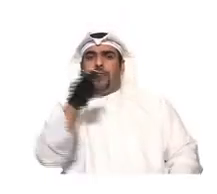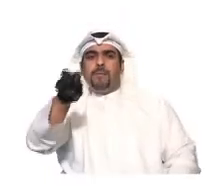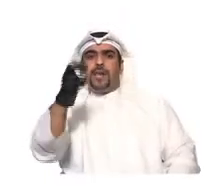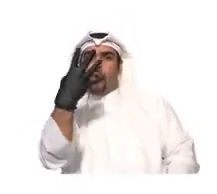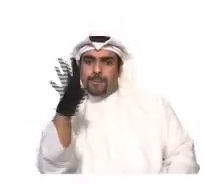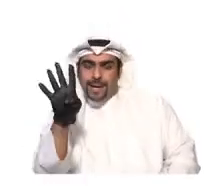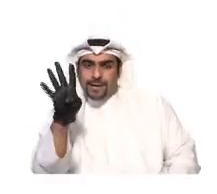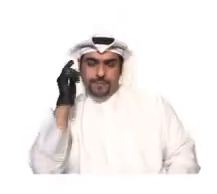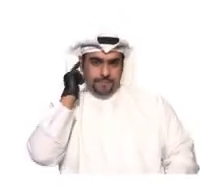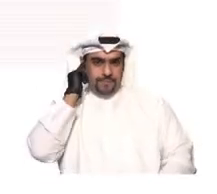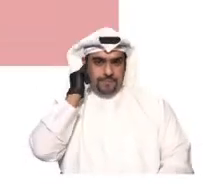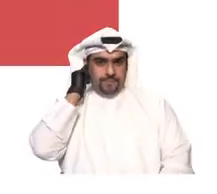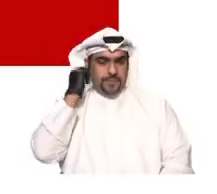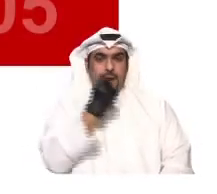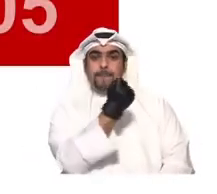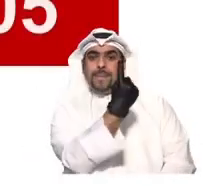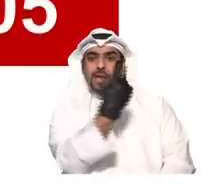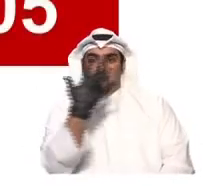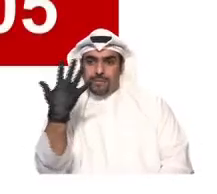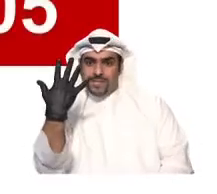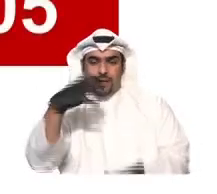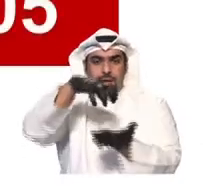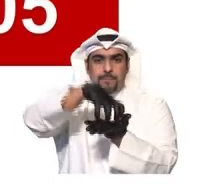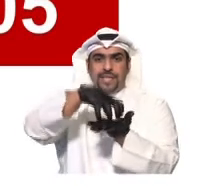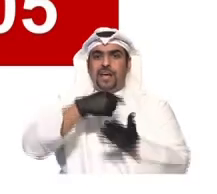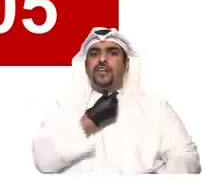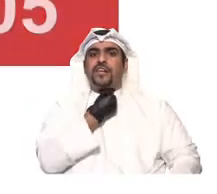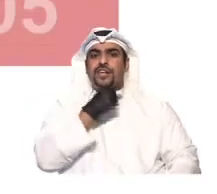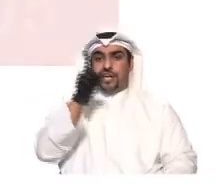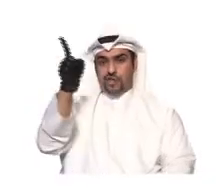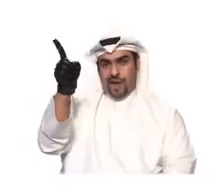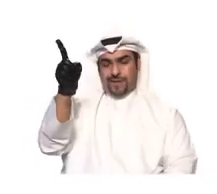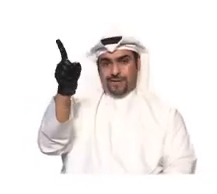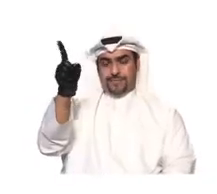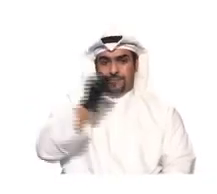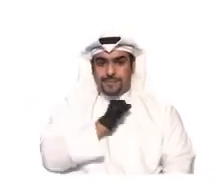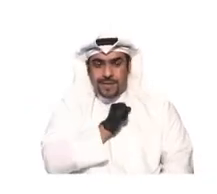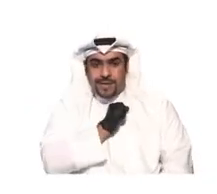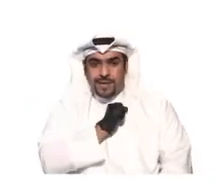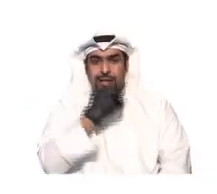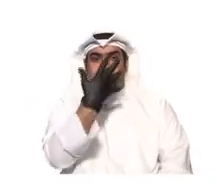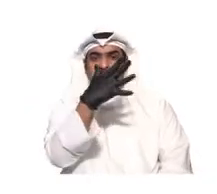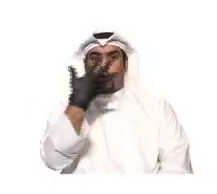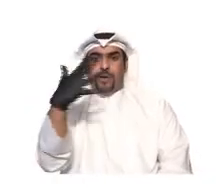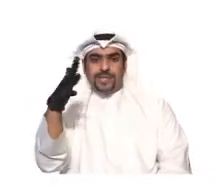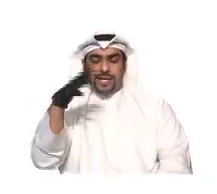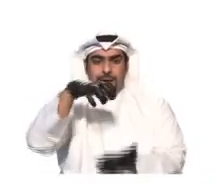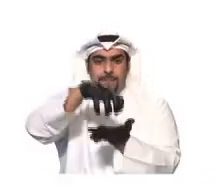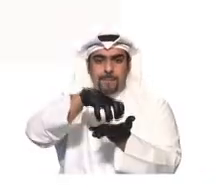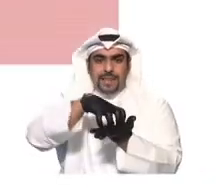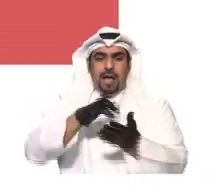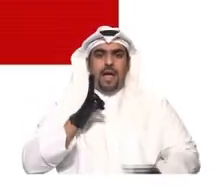و105 حالات في منطقة الجهراء الصحية و55 حالة في منطقة